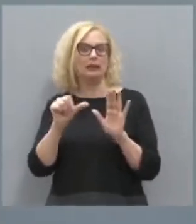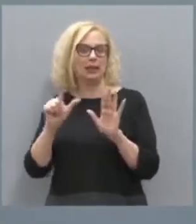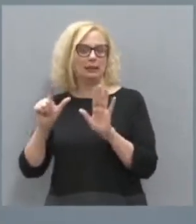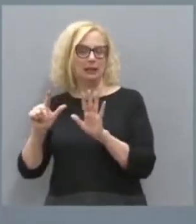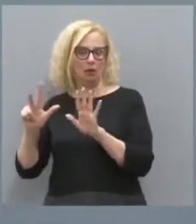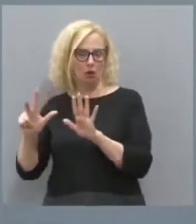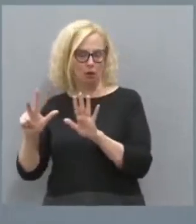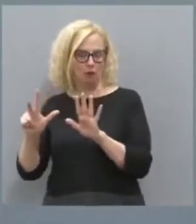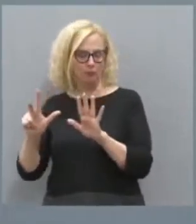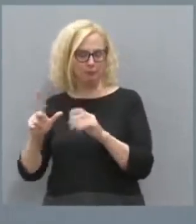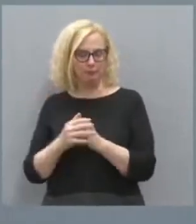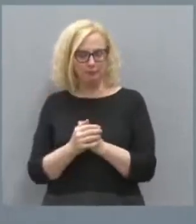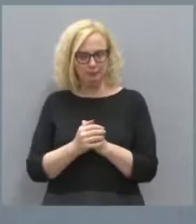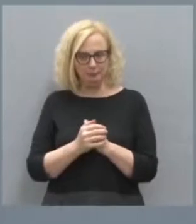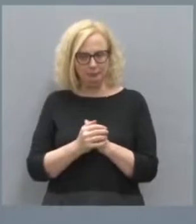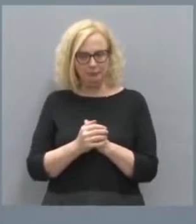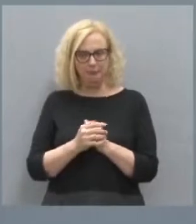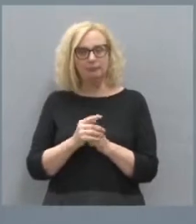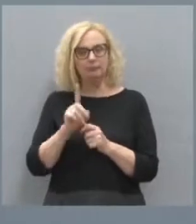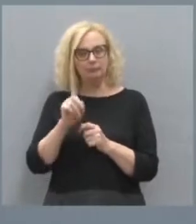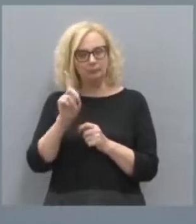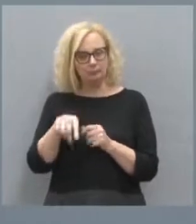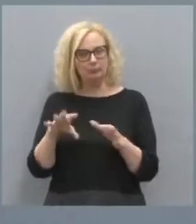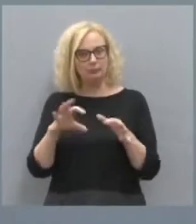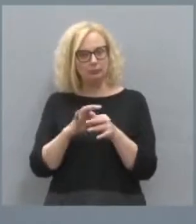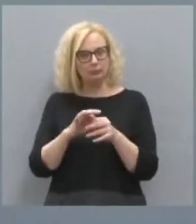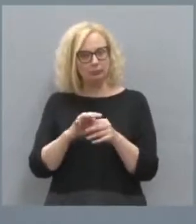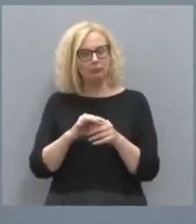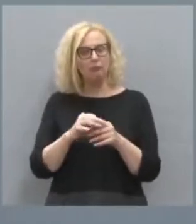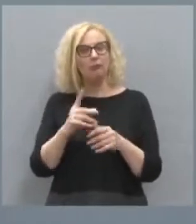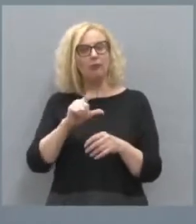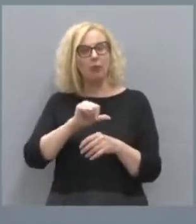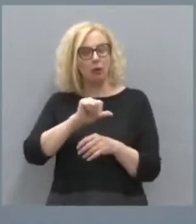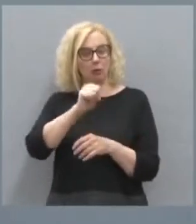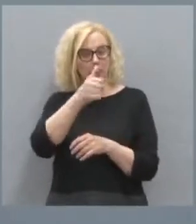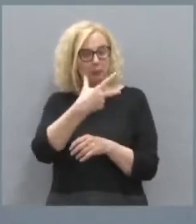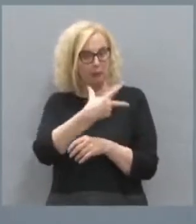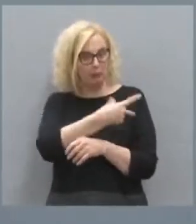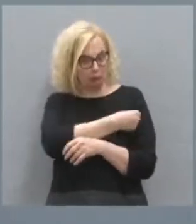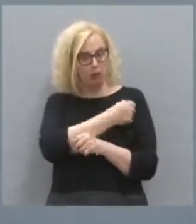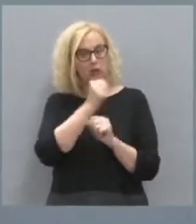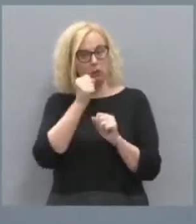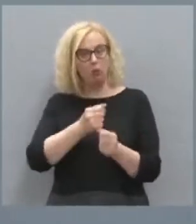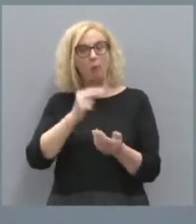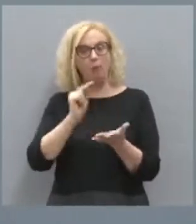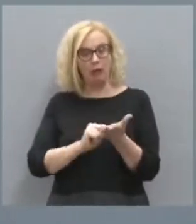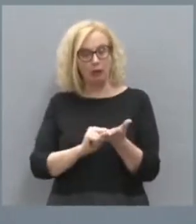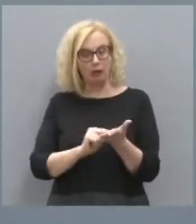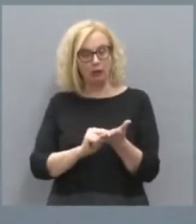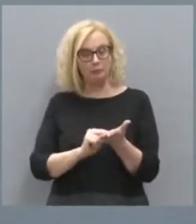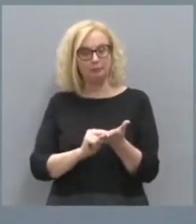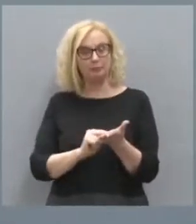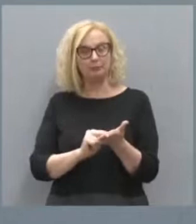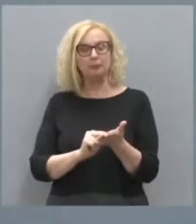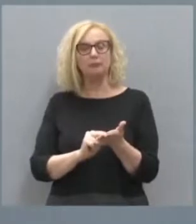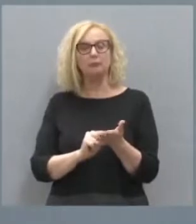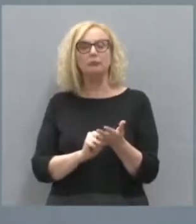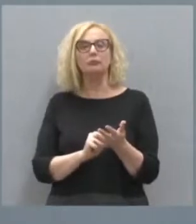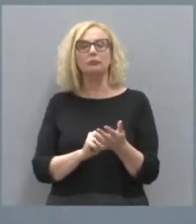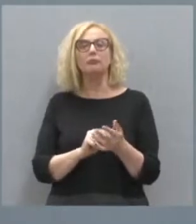questo vale anche per le prime dosi quindi anche le prime dosi potranno iscriversi da lunedì